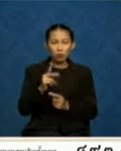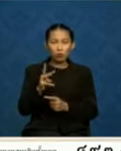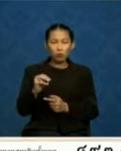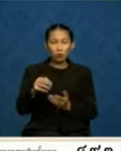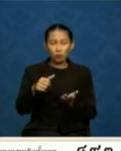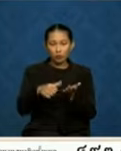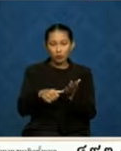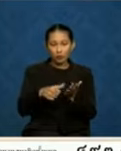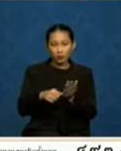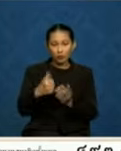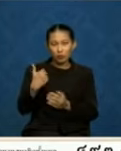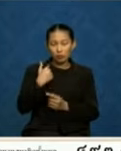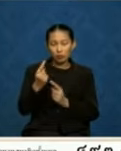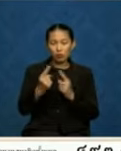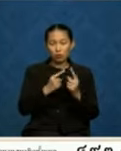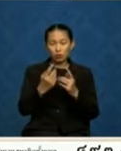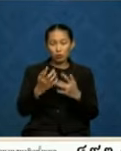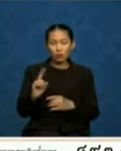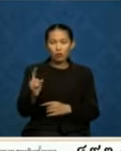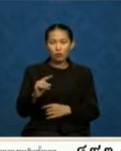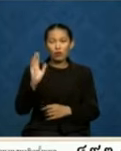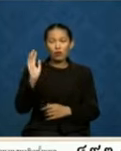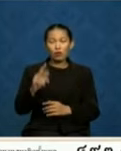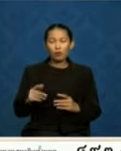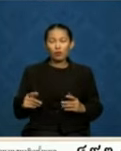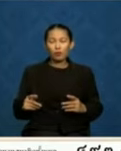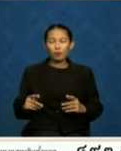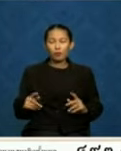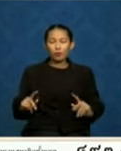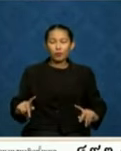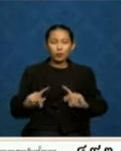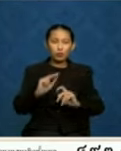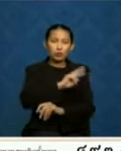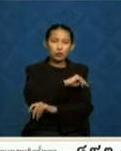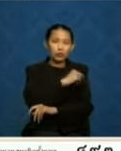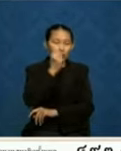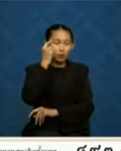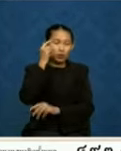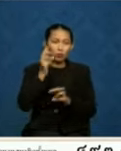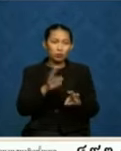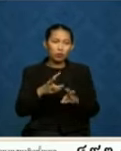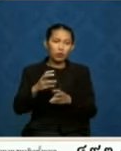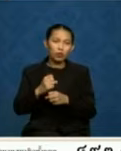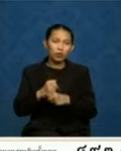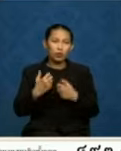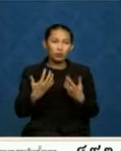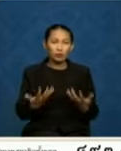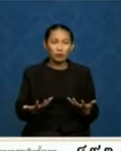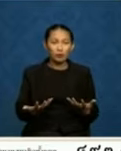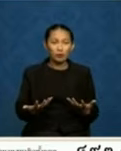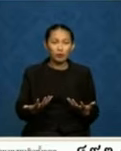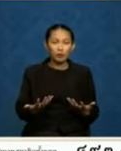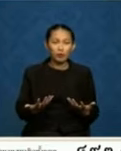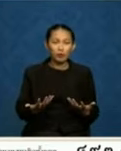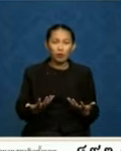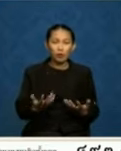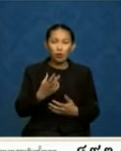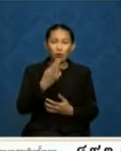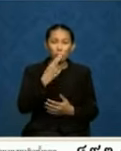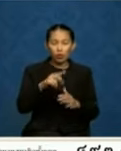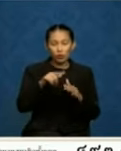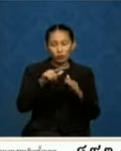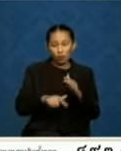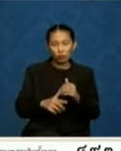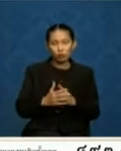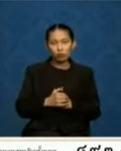อกว่าแนวคิดนี้เนี่ยมาจากทางกระทรวงสาธารณสุขจะหาทางทำอย่างไรให้บริโภคบุหรี่ลดลง